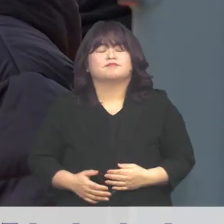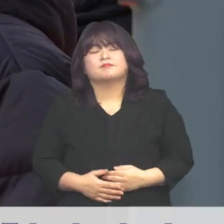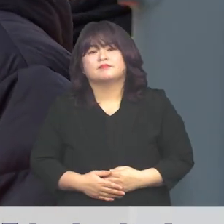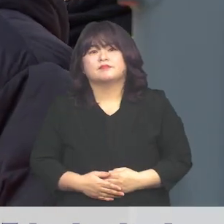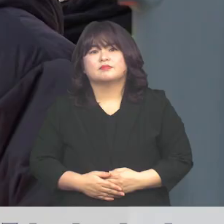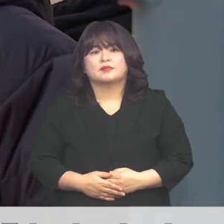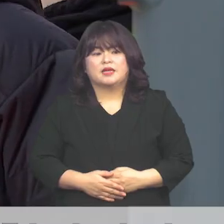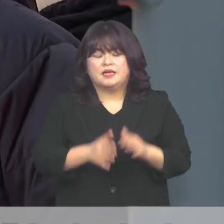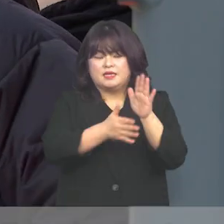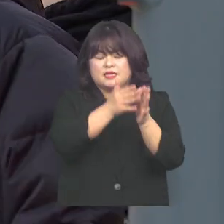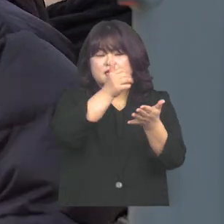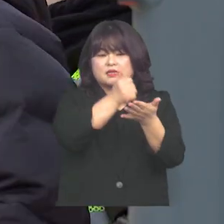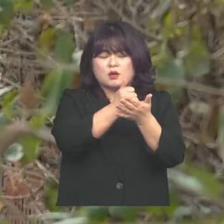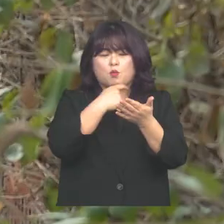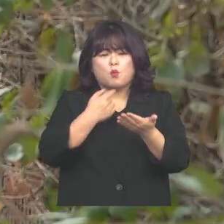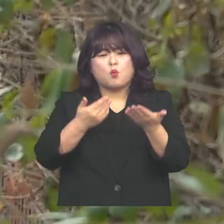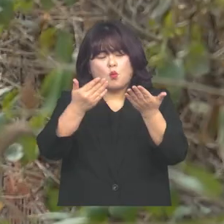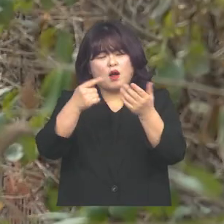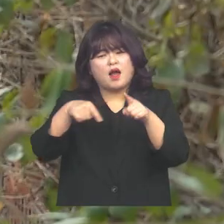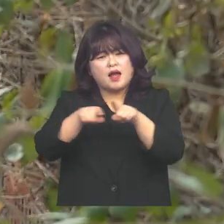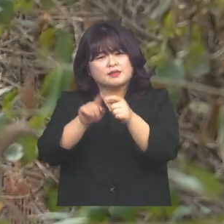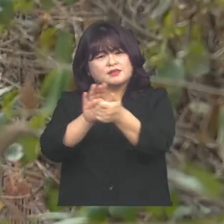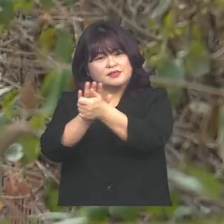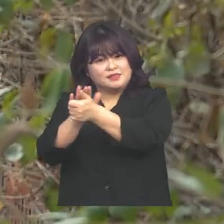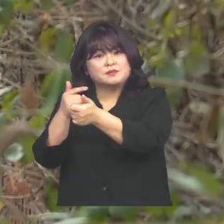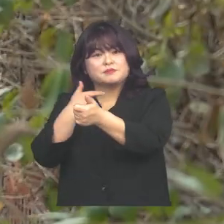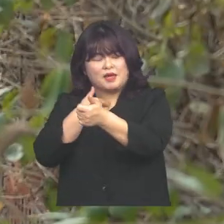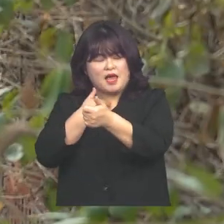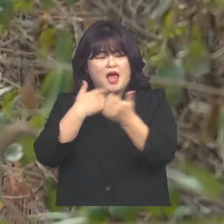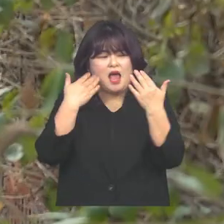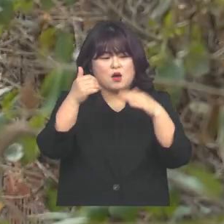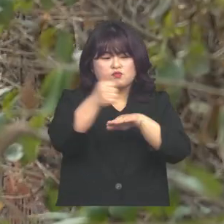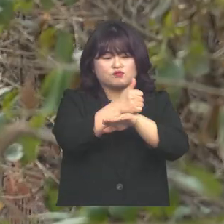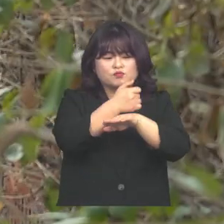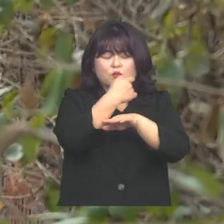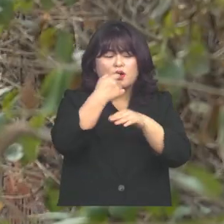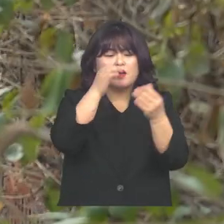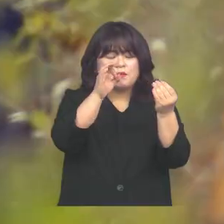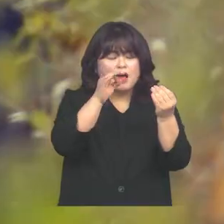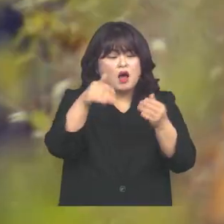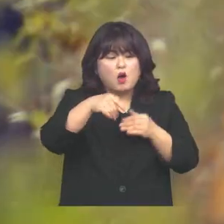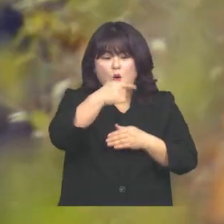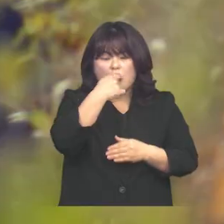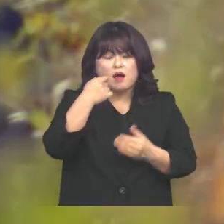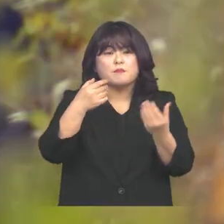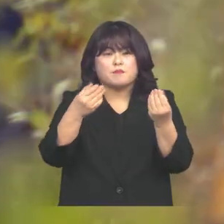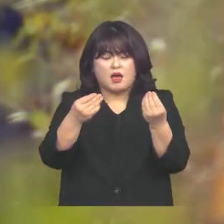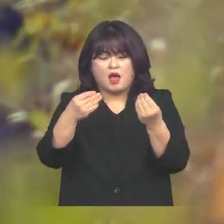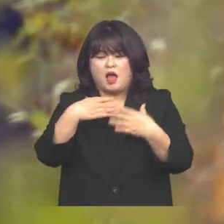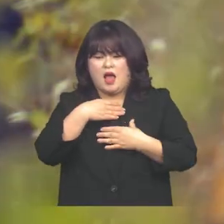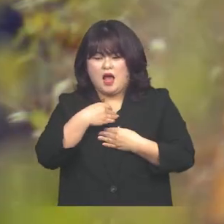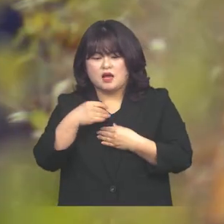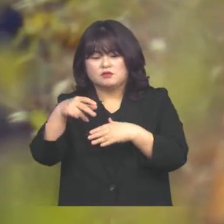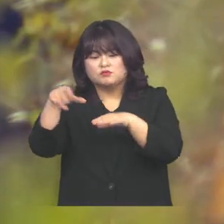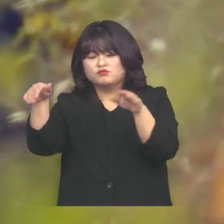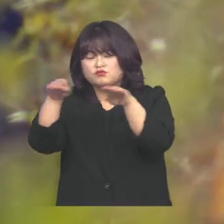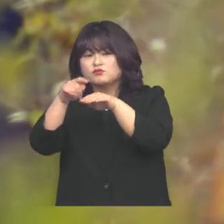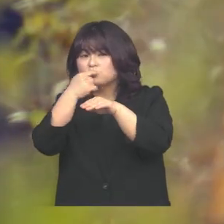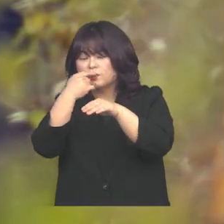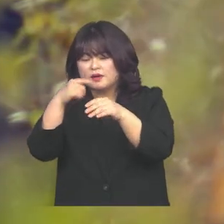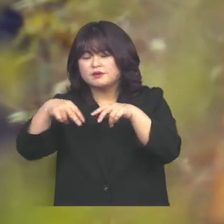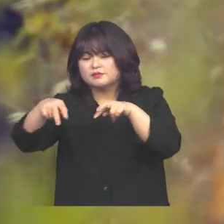참여했습니다. 이 시장은 봉사자들을 격려한 뒤 학교 정문 일대 통학로를 둘러보며